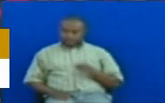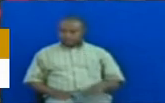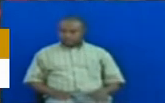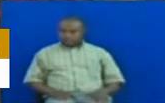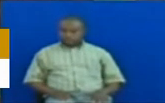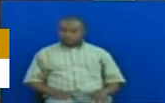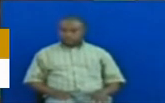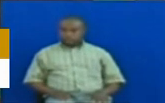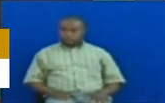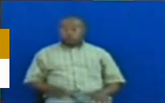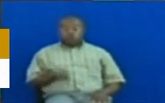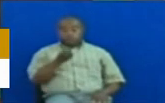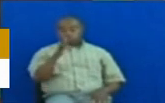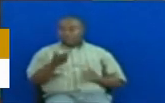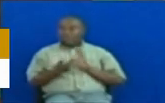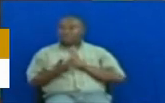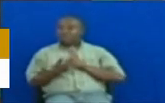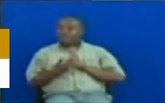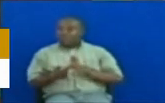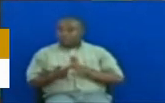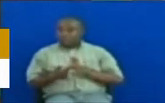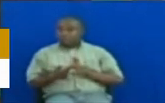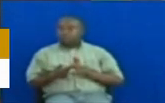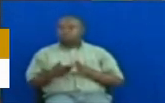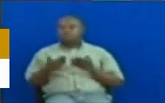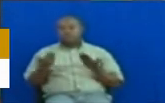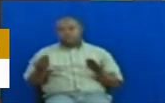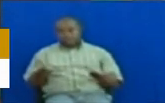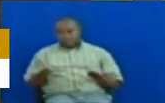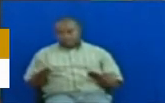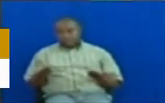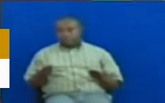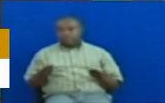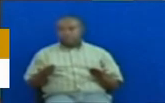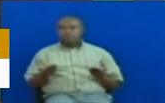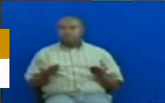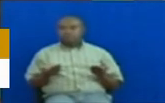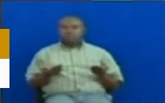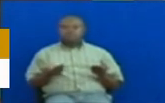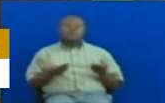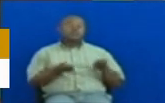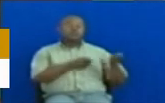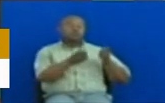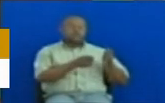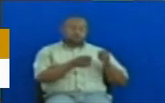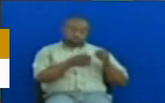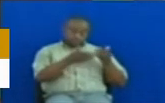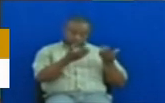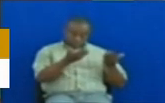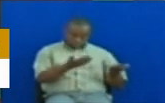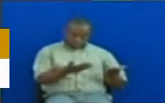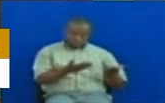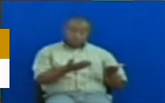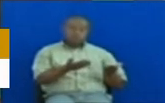tunapomfanyia mfano DG wa masuala ya fisheries kwenye deep sea na DG